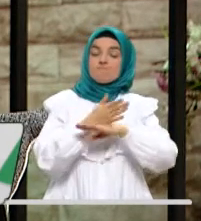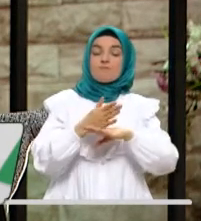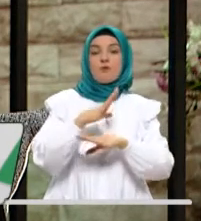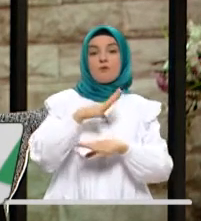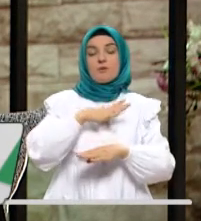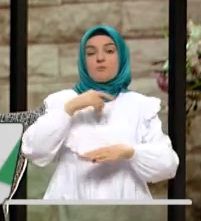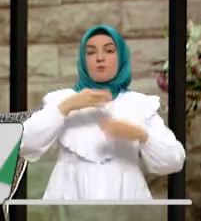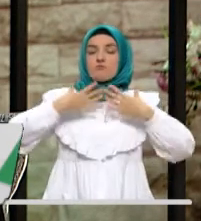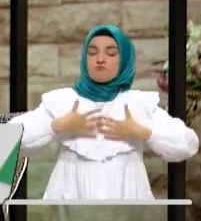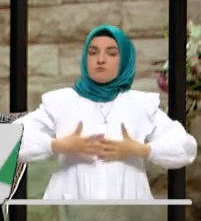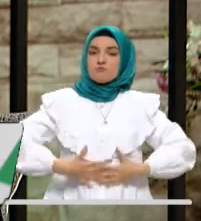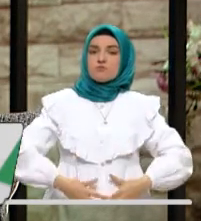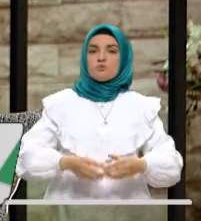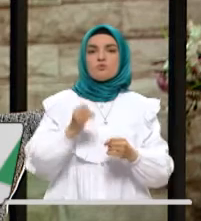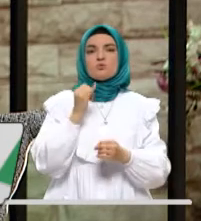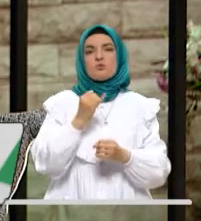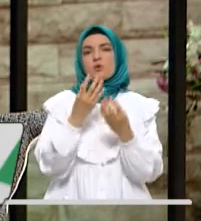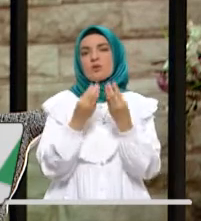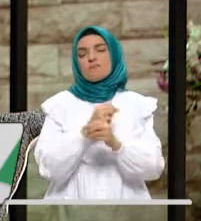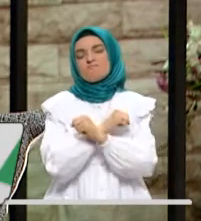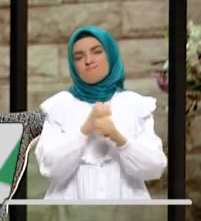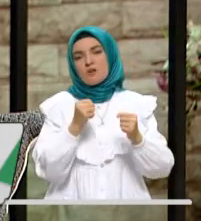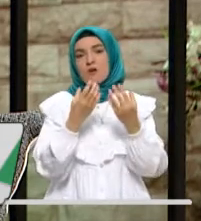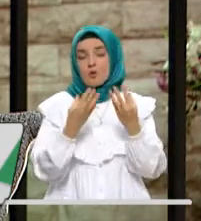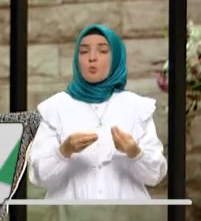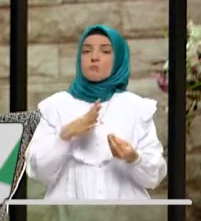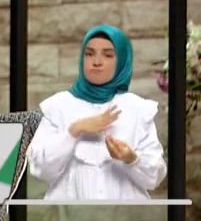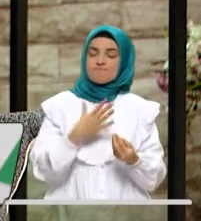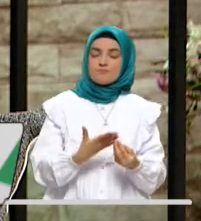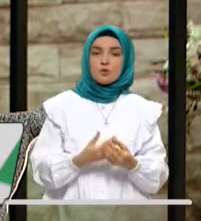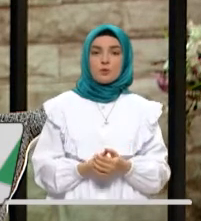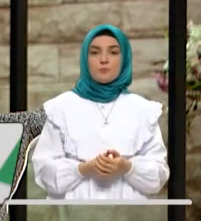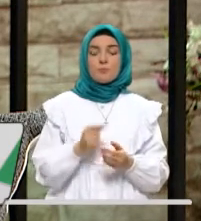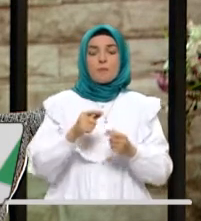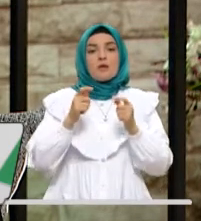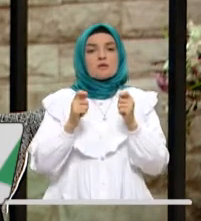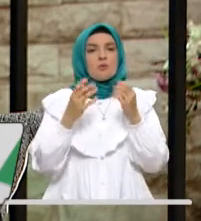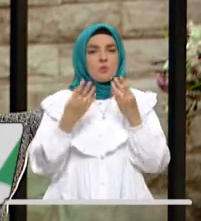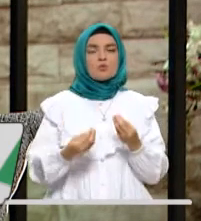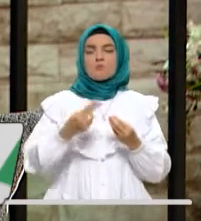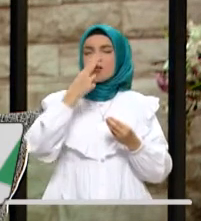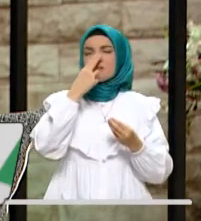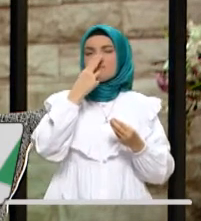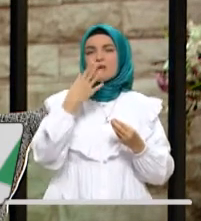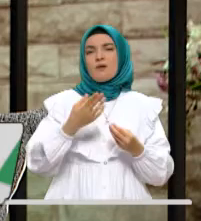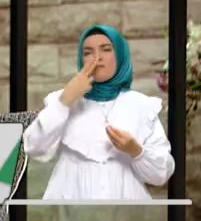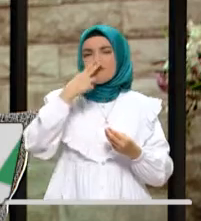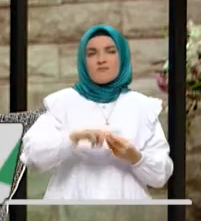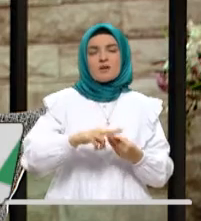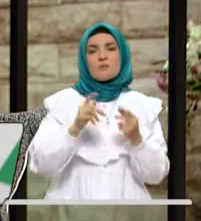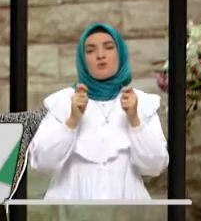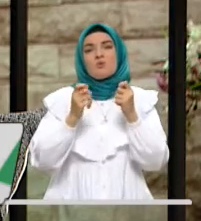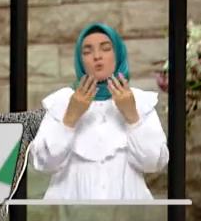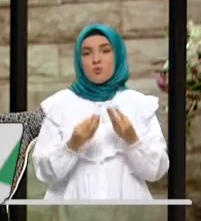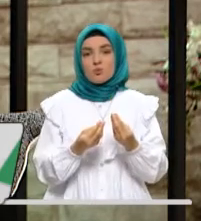zamanla tepki verebiliyor. Bu yüzden önemli. Belki ilk başta zorlanılabilir. Hani alıştığımız şeylerden vazgeçmek zor olabilir